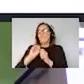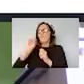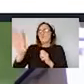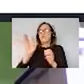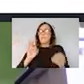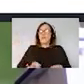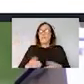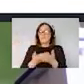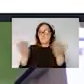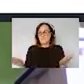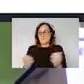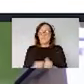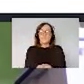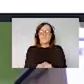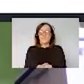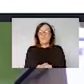wyślę Państwu oczywiście